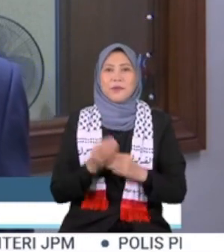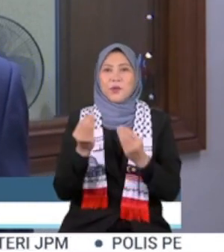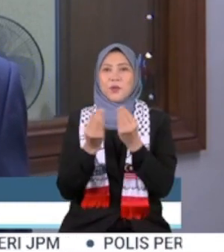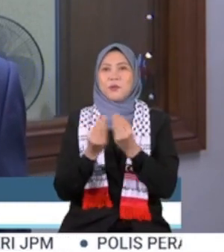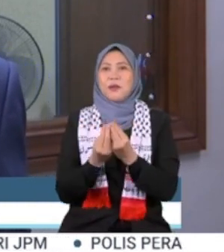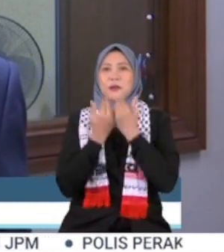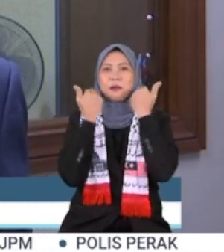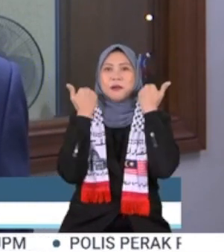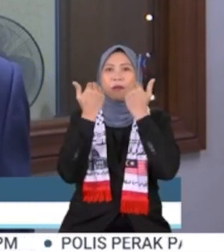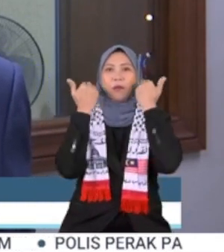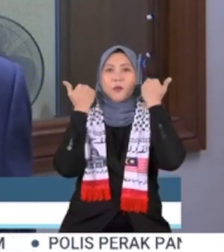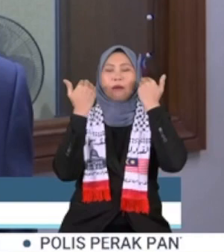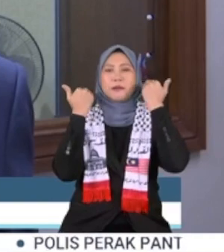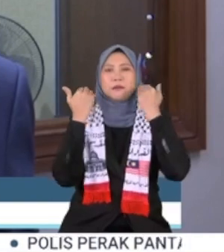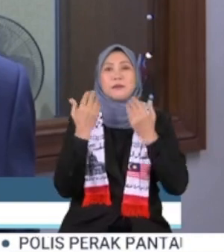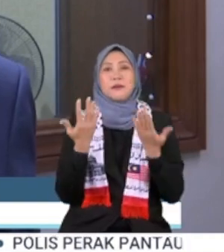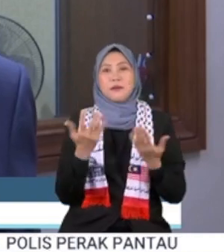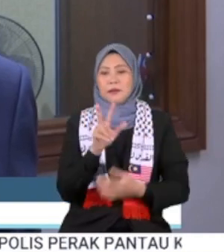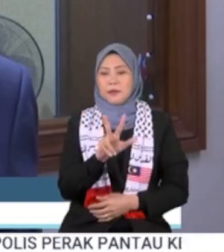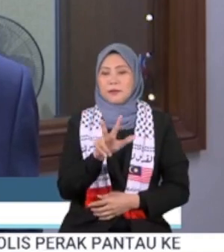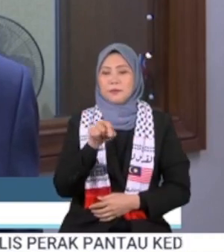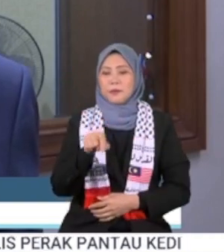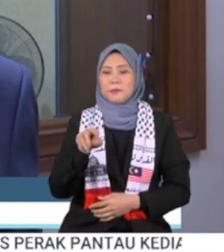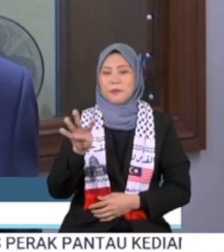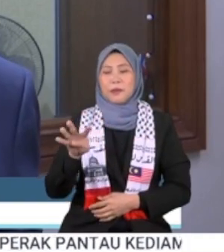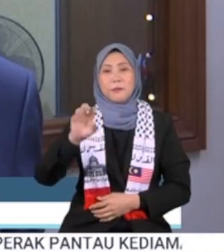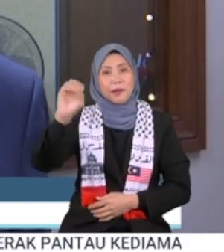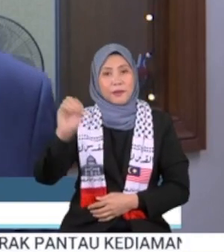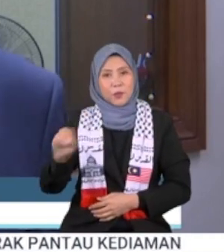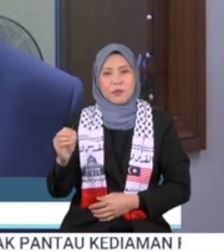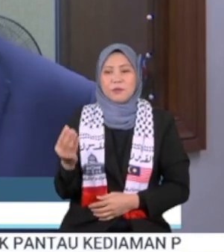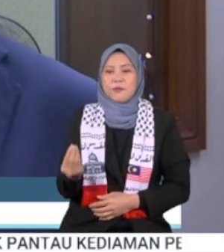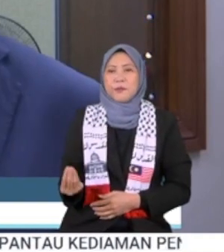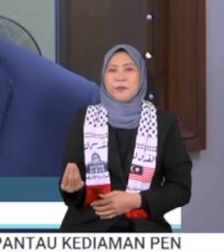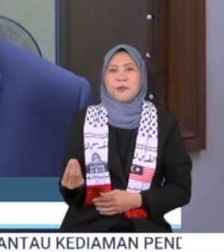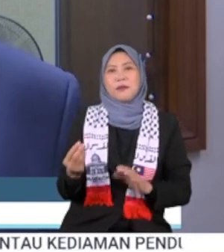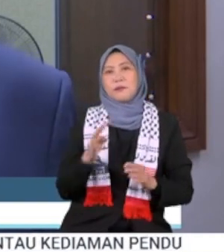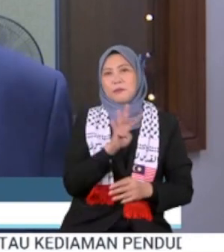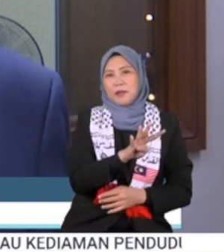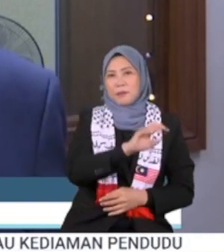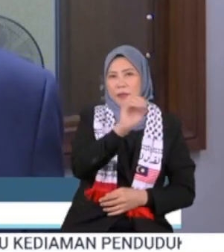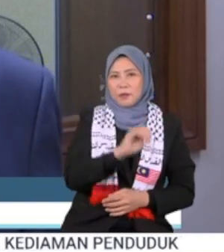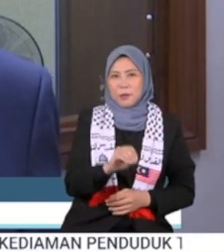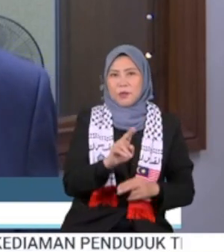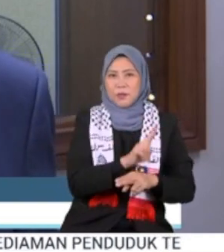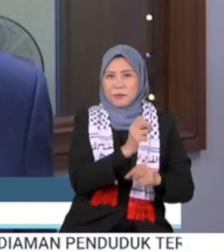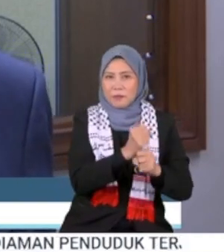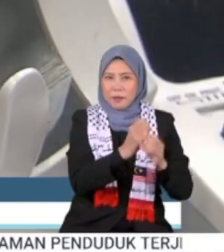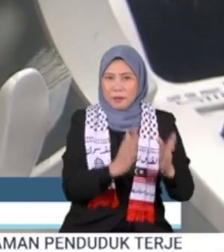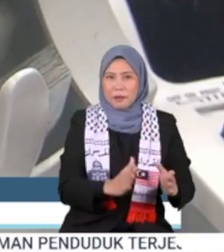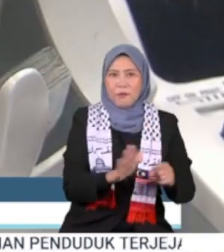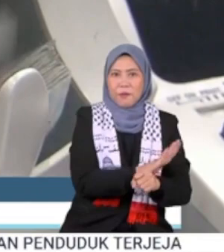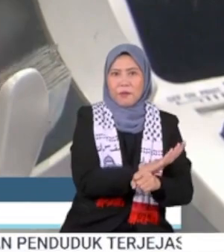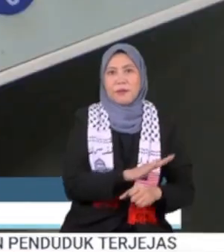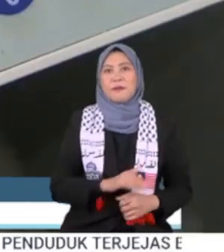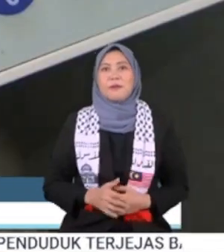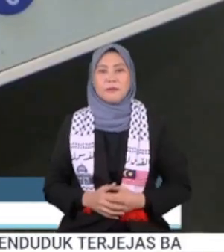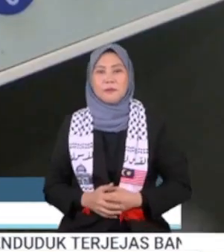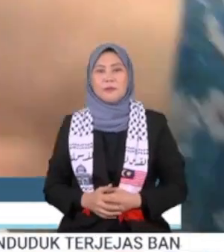pengangguran negara kita 3.4% lebih rendah daripada 4% kadar guna tenaga